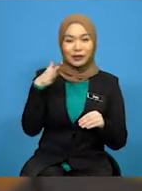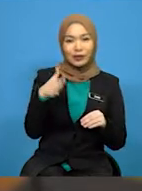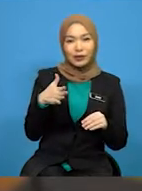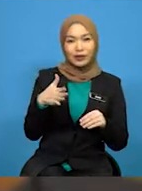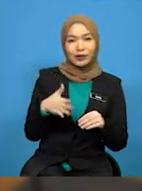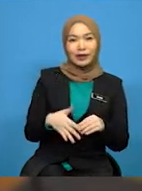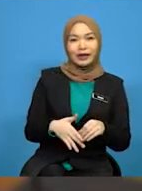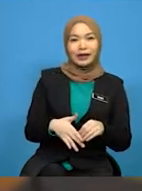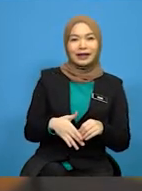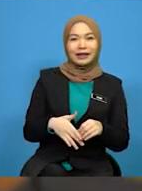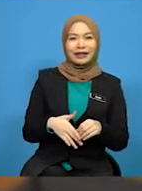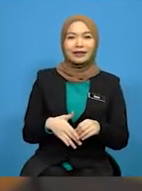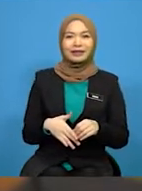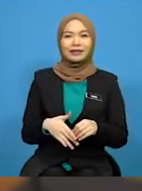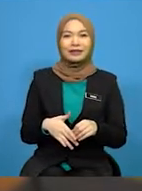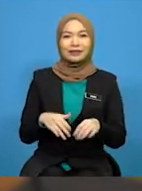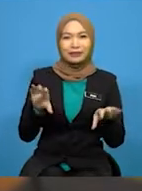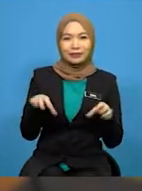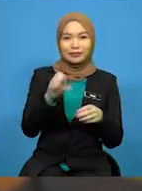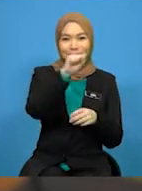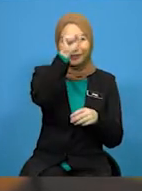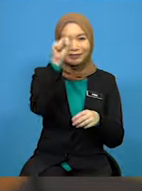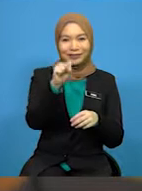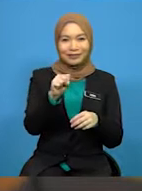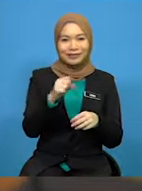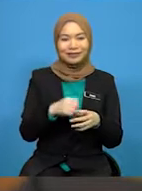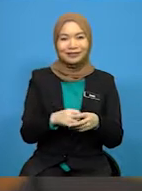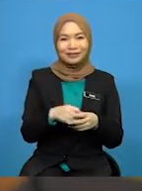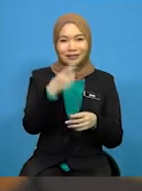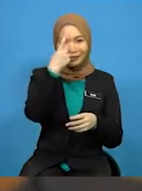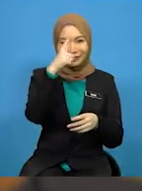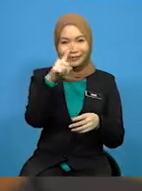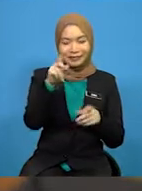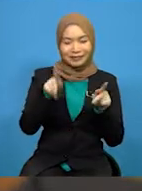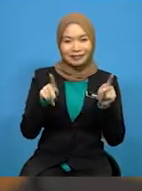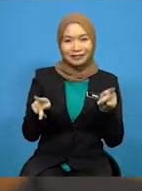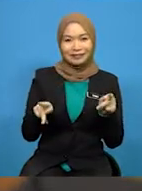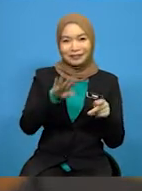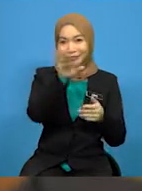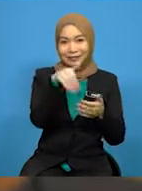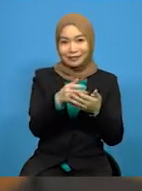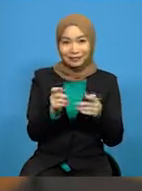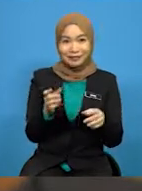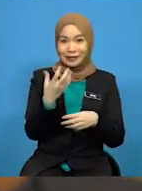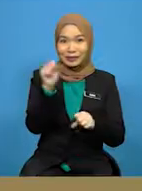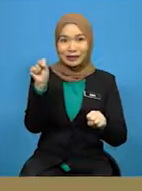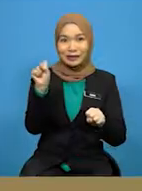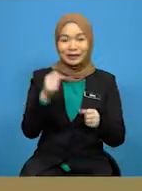penilaian kendiri untuk menguji kefahaman pelajar. Cikgu harap pelajar sudah bersedia untuk menjawab soalan yang disediakan.